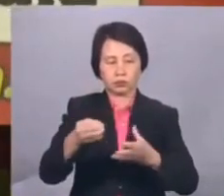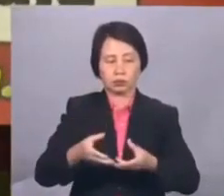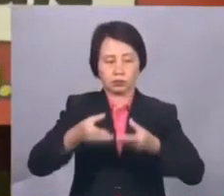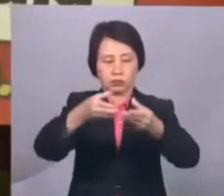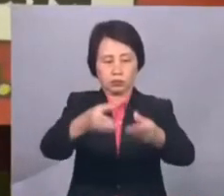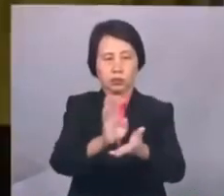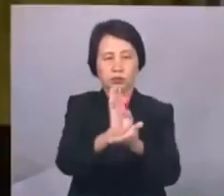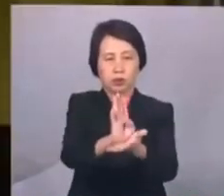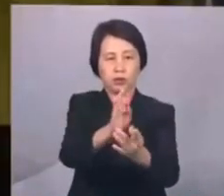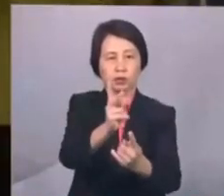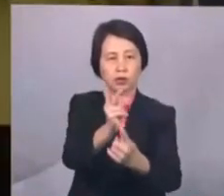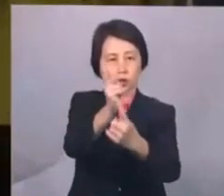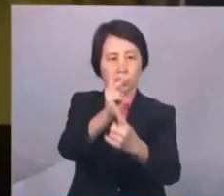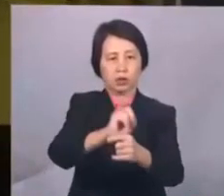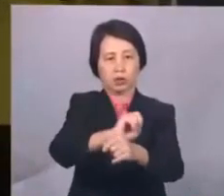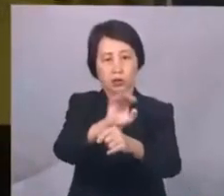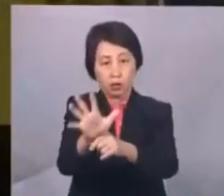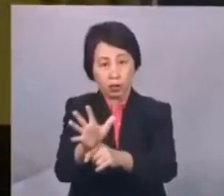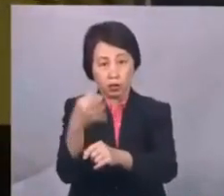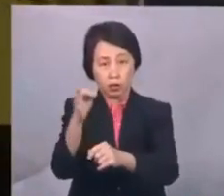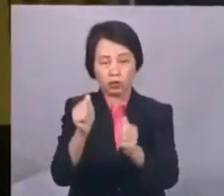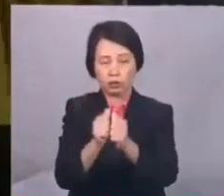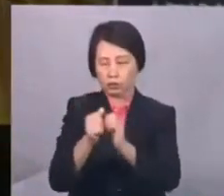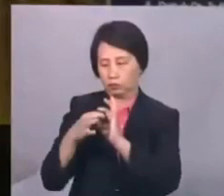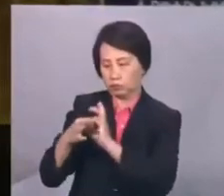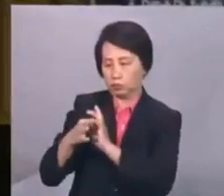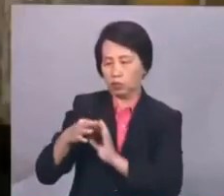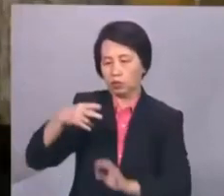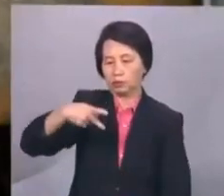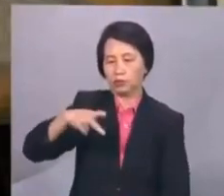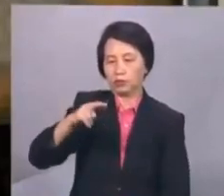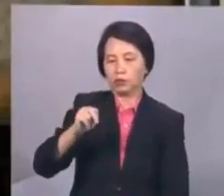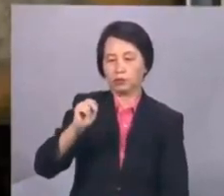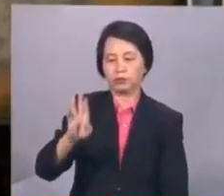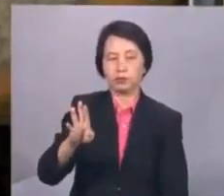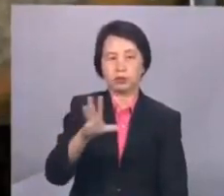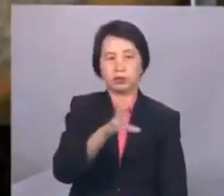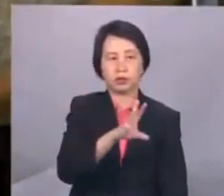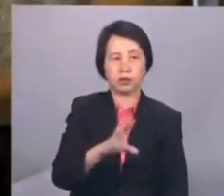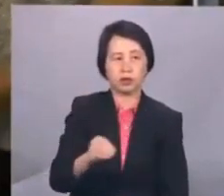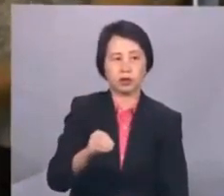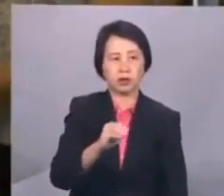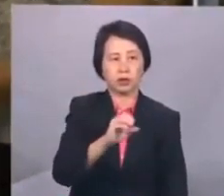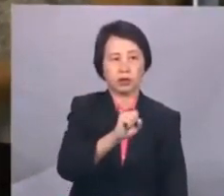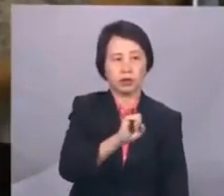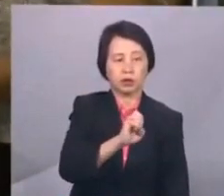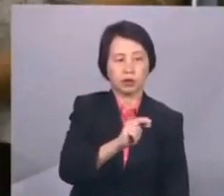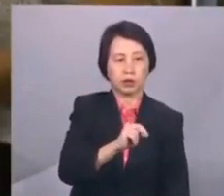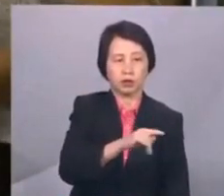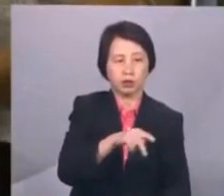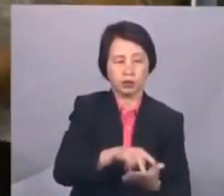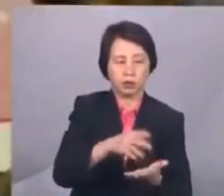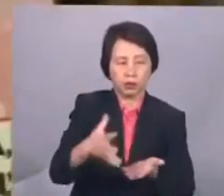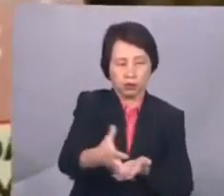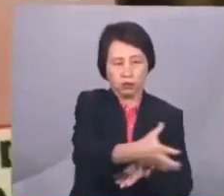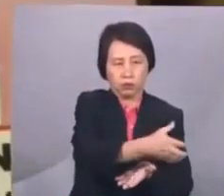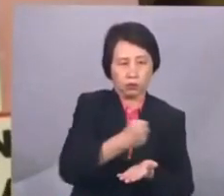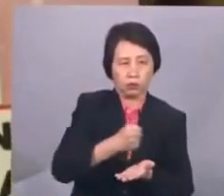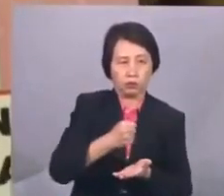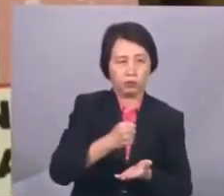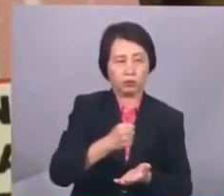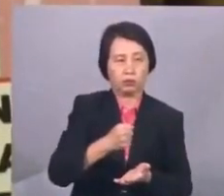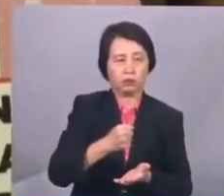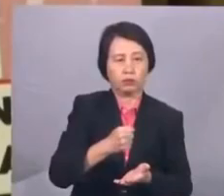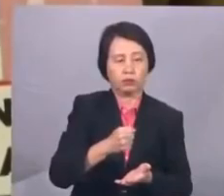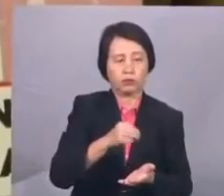penyerahan bantuan khas komik 19 dengan kerjasama permodalan nasional berhak dan mustahadhah Faira pusat pungutan zakat di pizat